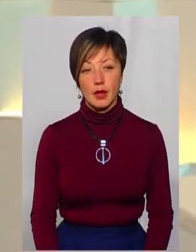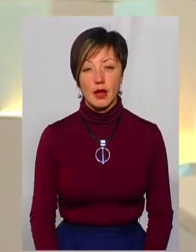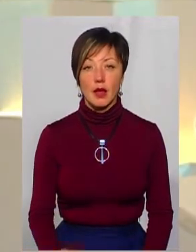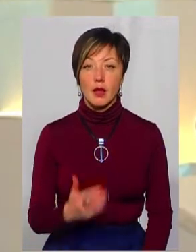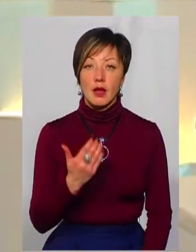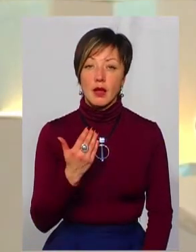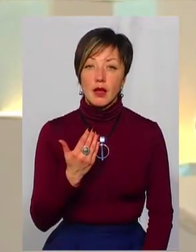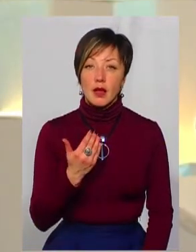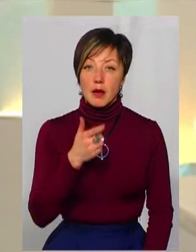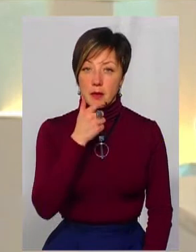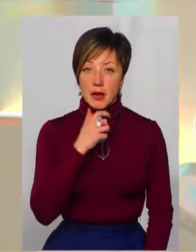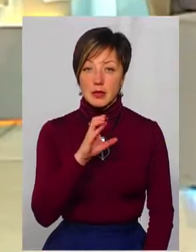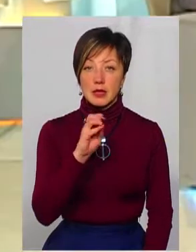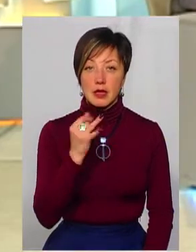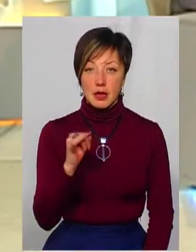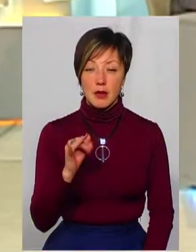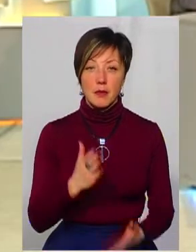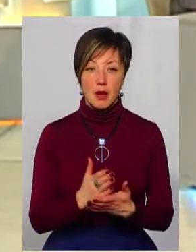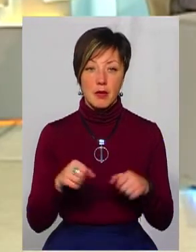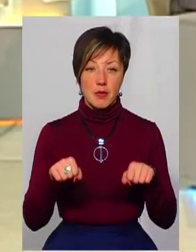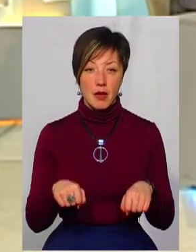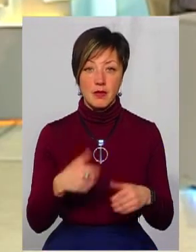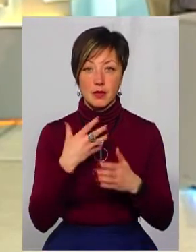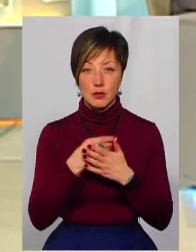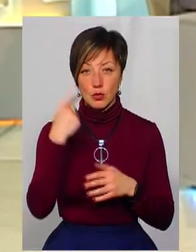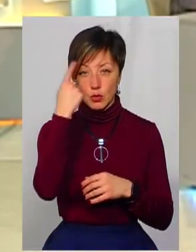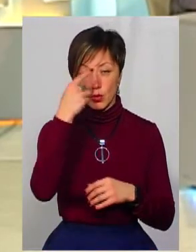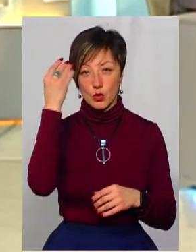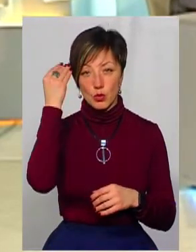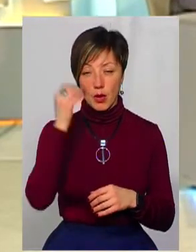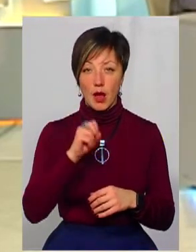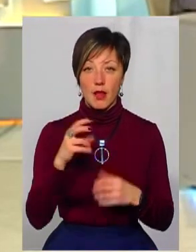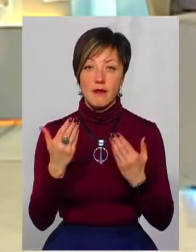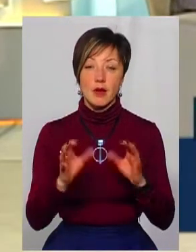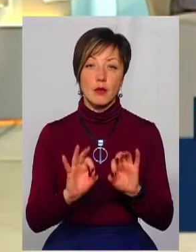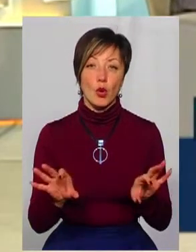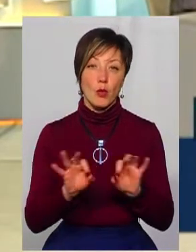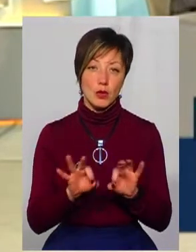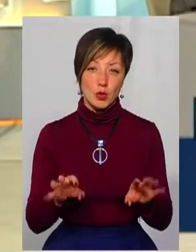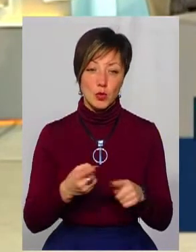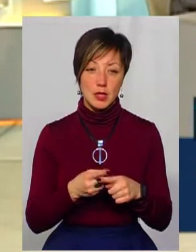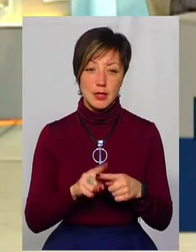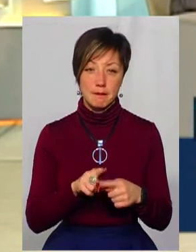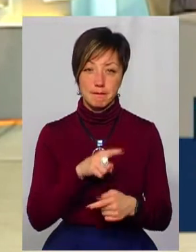Пан Сергій має право на свою на таку думку, а ви як прокоментуєте